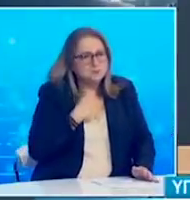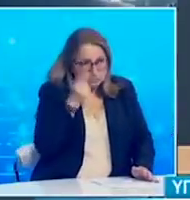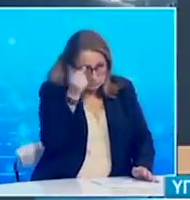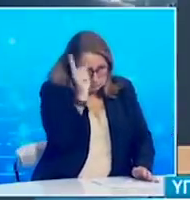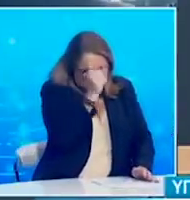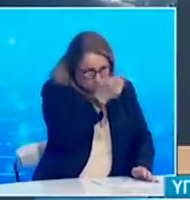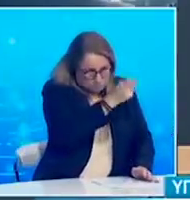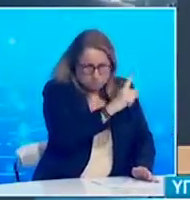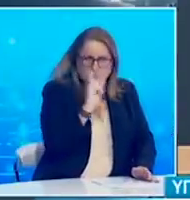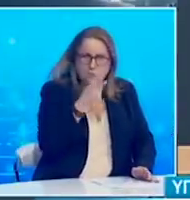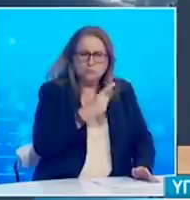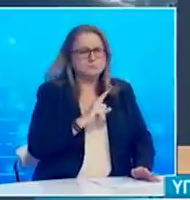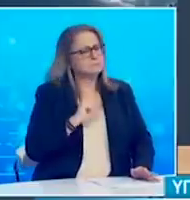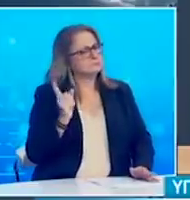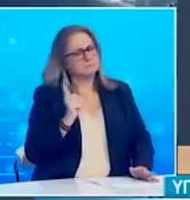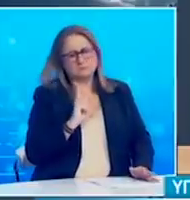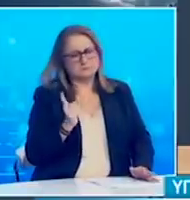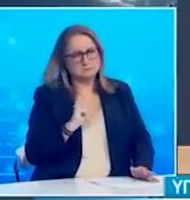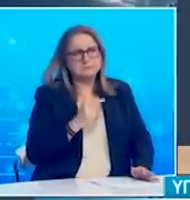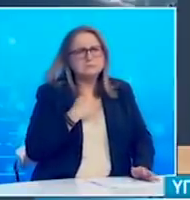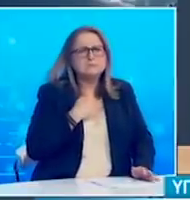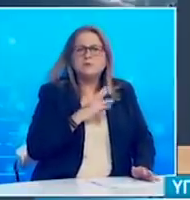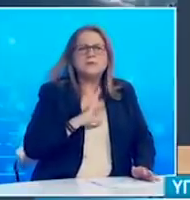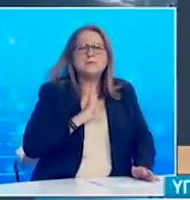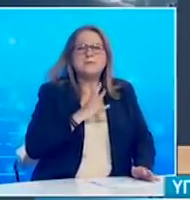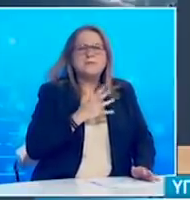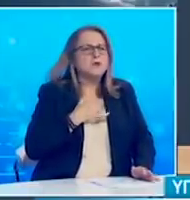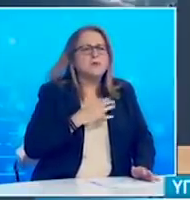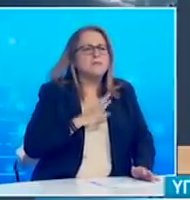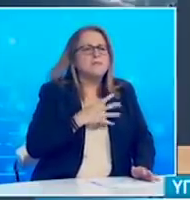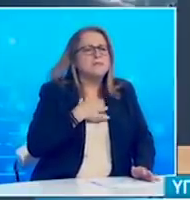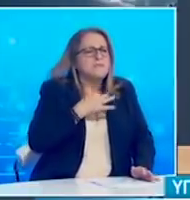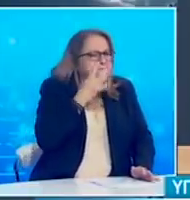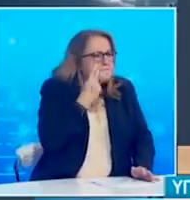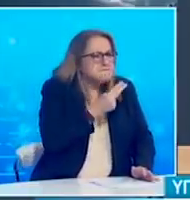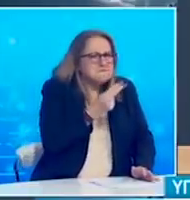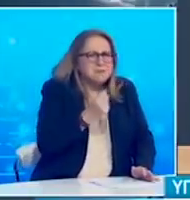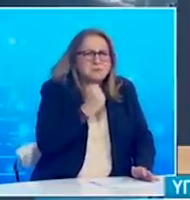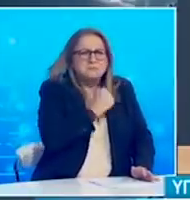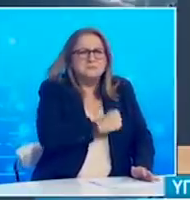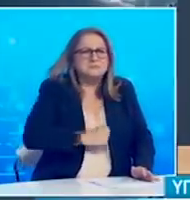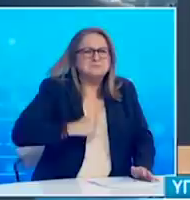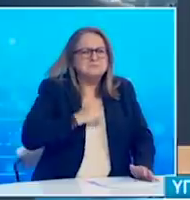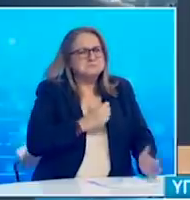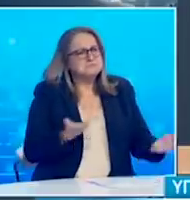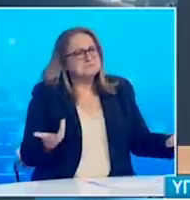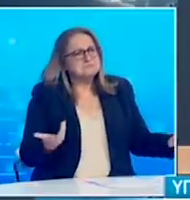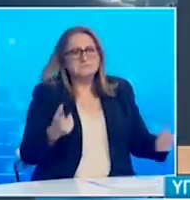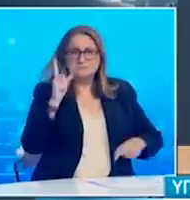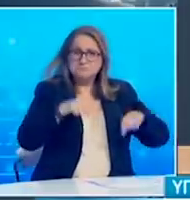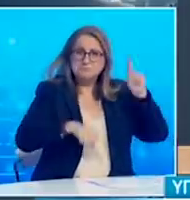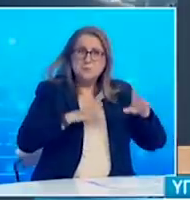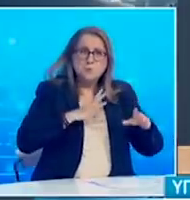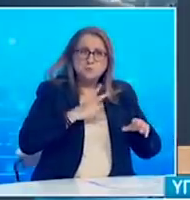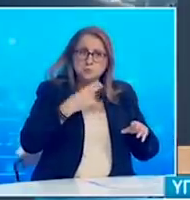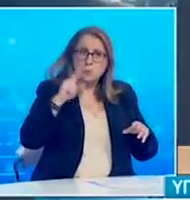γίνεται πολλές φορές, εμένα προσωπικά με λυπεί, διότι εγώ δεν απευθύνομαι στην συντριπτική πλειοψηφία του κόσμου που με ιδιαίτερη στοικότητα, με επιμονή και